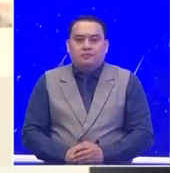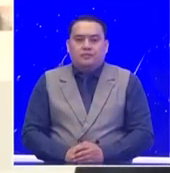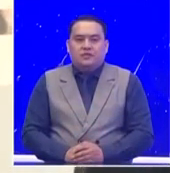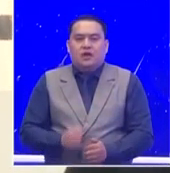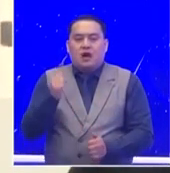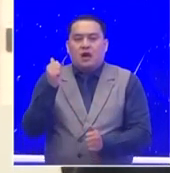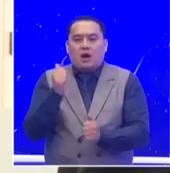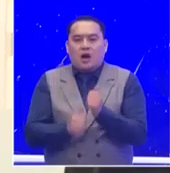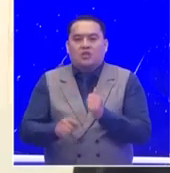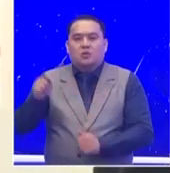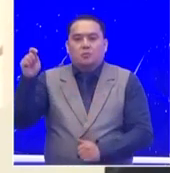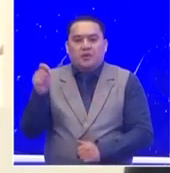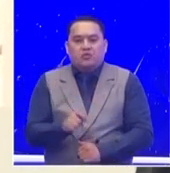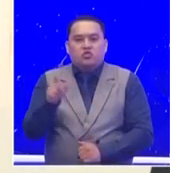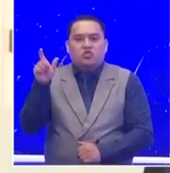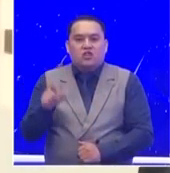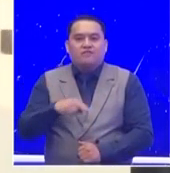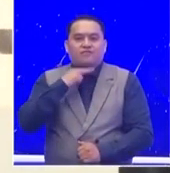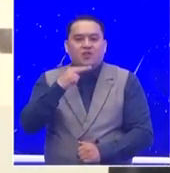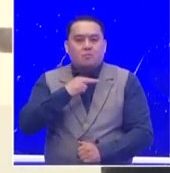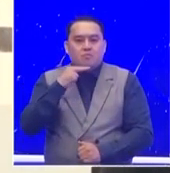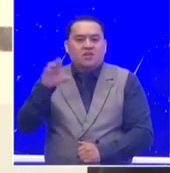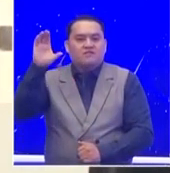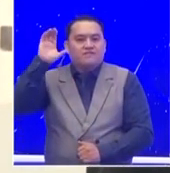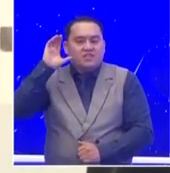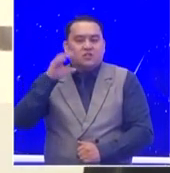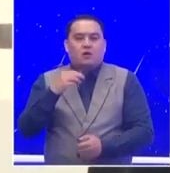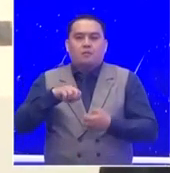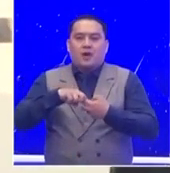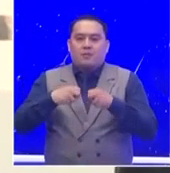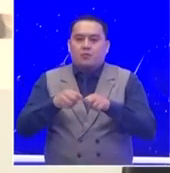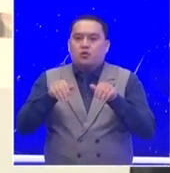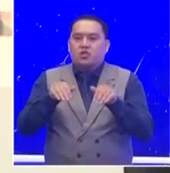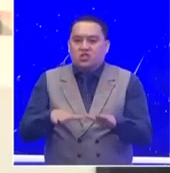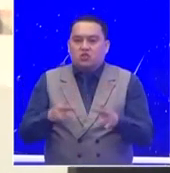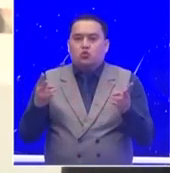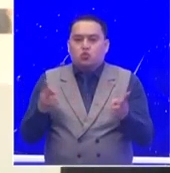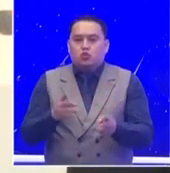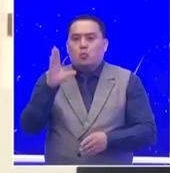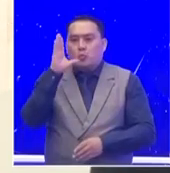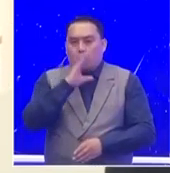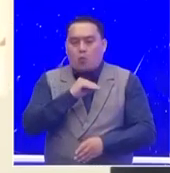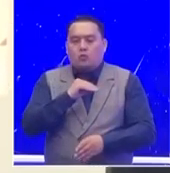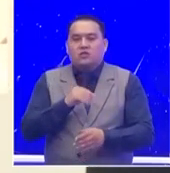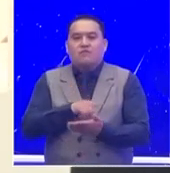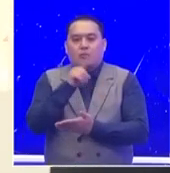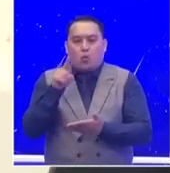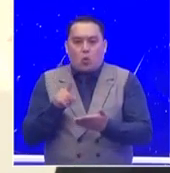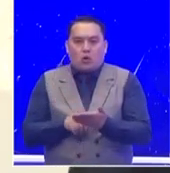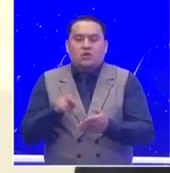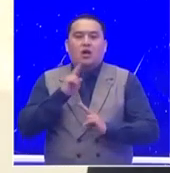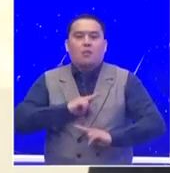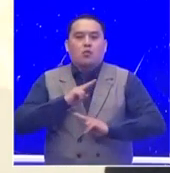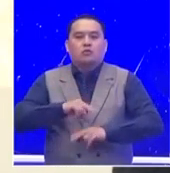Каждого пришедшего гражданина необходимо внимательно выслушать и разобраться в его проблеме. Только тогда мы сможем решить ряд вопросов.